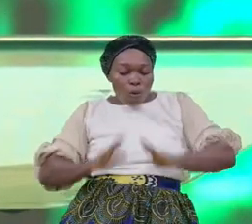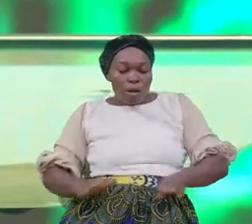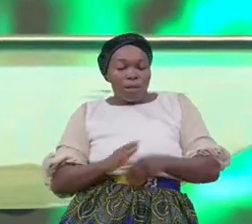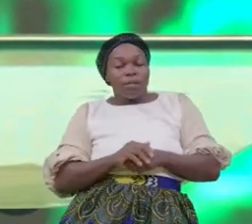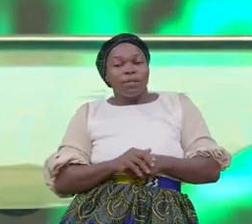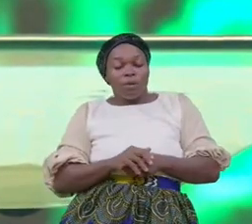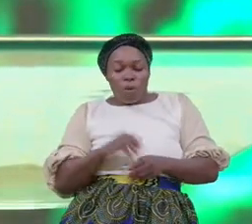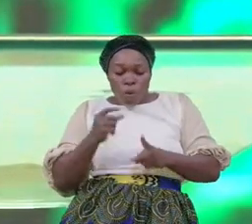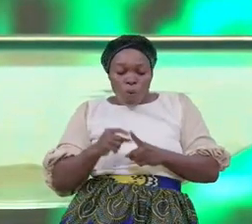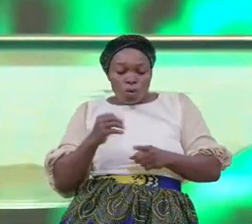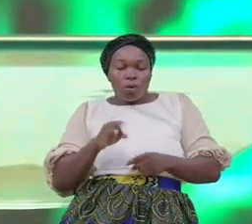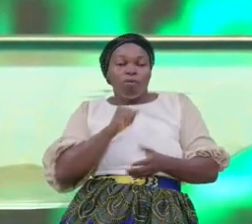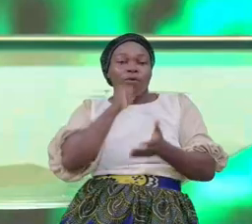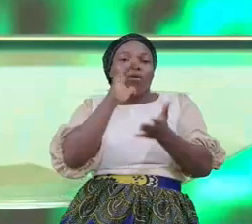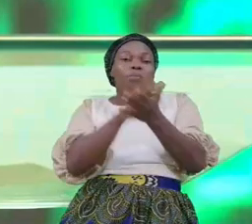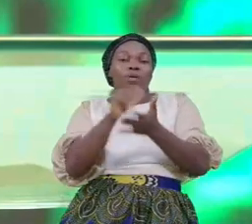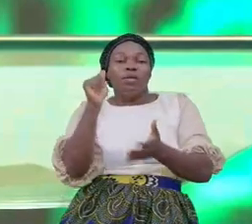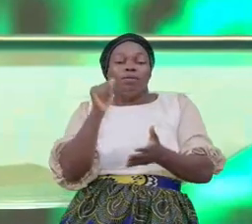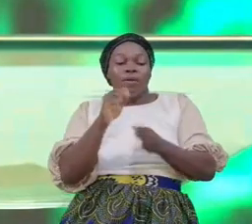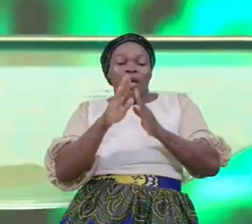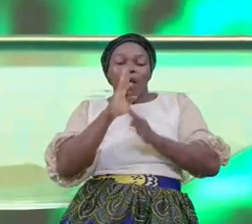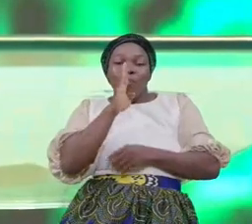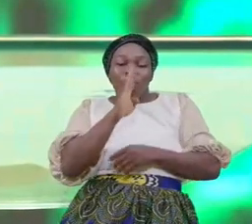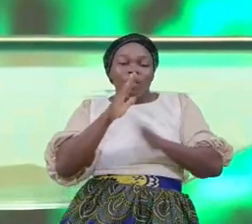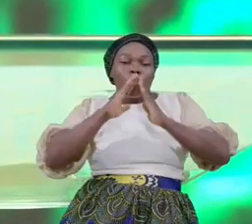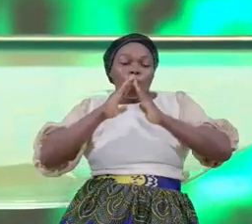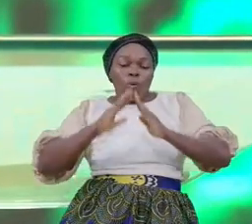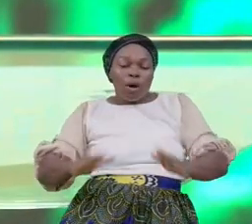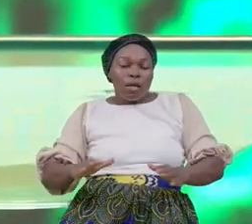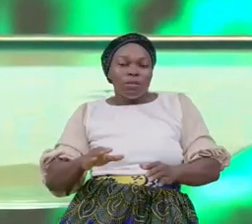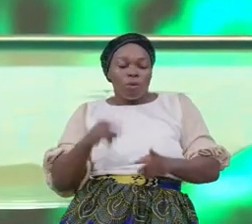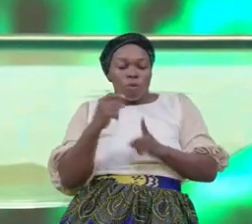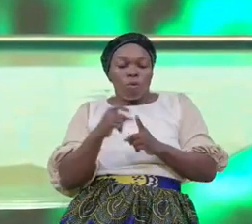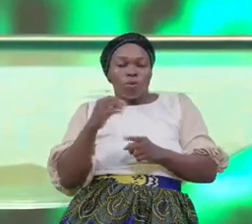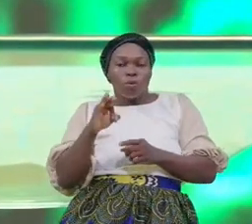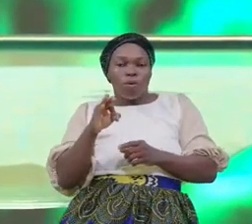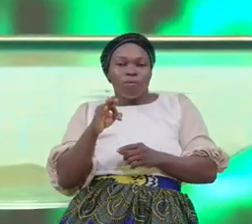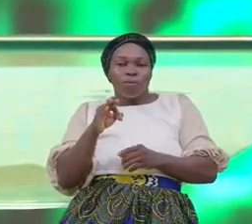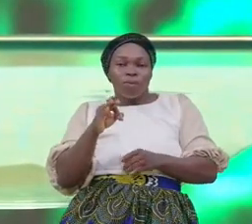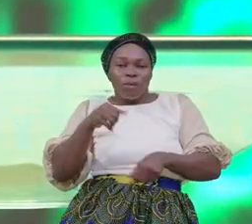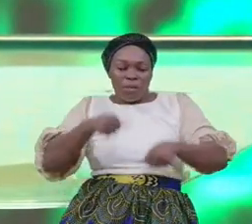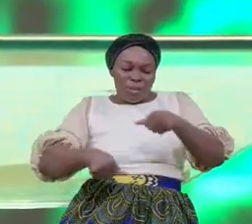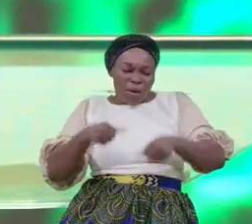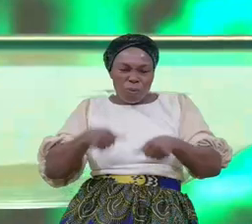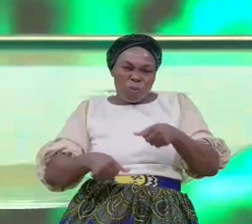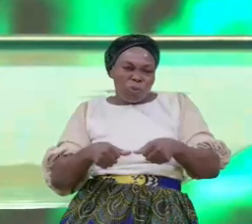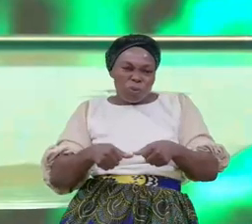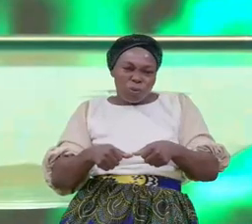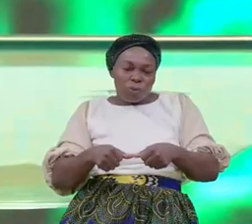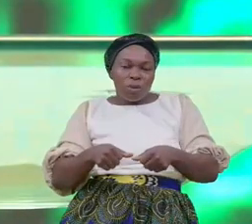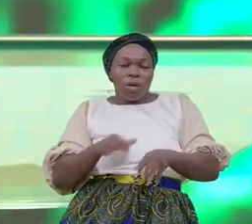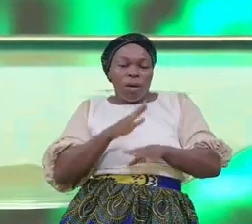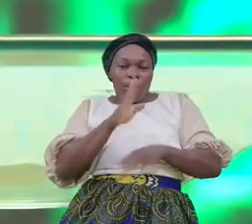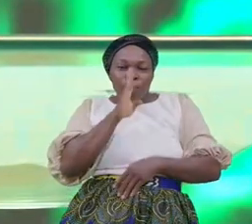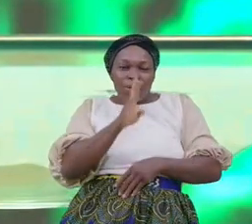paroles d'incrédulité, les paroles de vacillement. Mais il faut vous taire. Les paroles